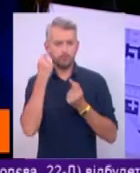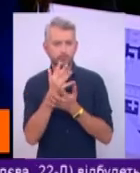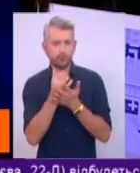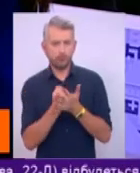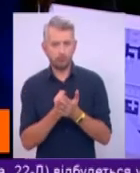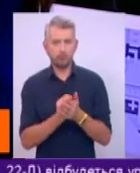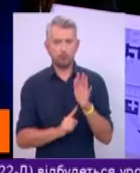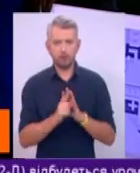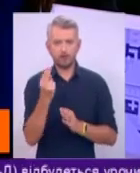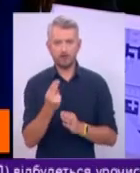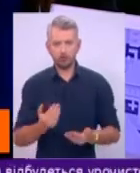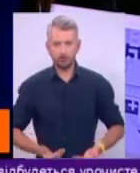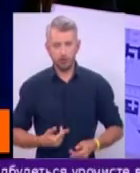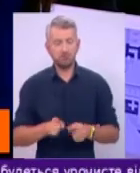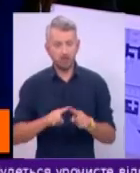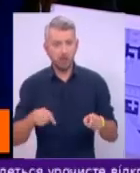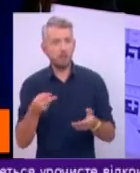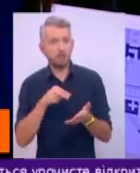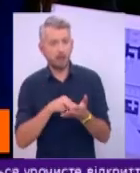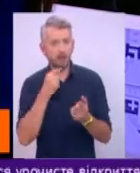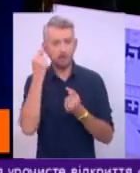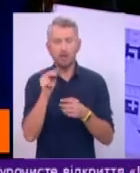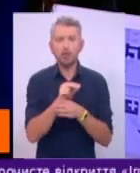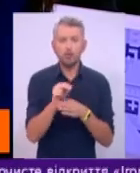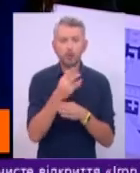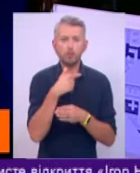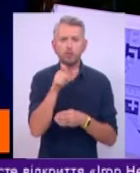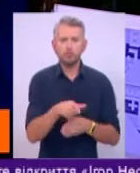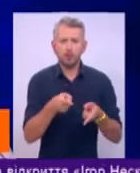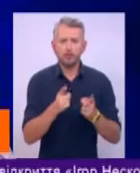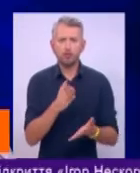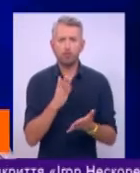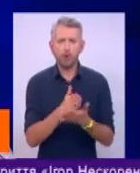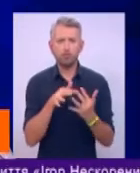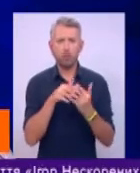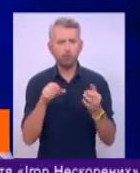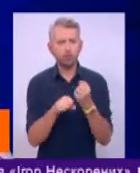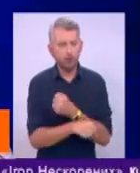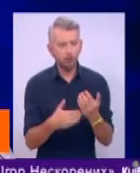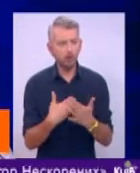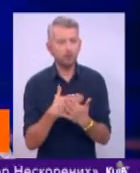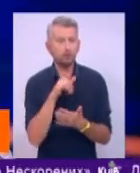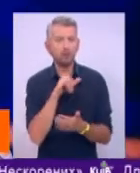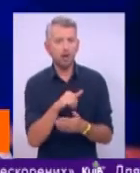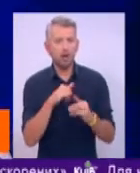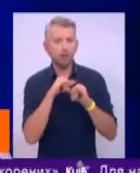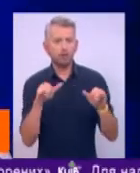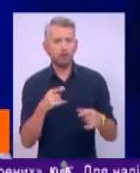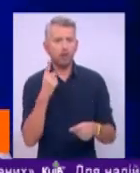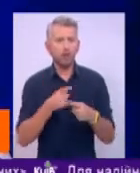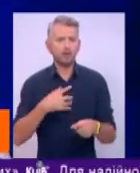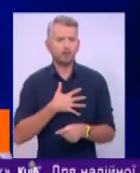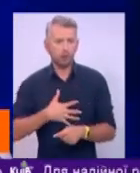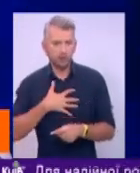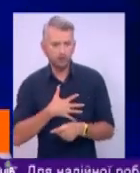цивільного життя. Це реабілітація. Психотерапія, коли людина дійсно має бойову травму, якщо в неї, наприклад, розвинувся гострий стресовий розлад